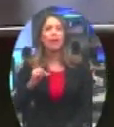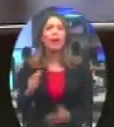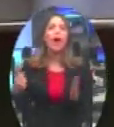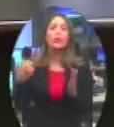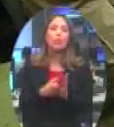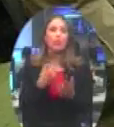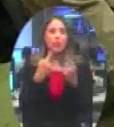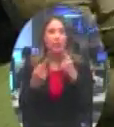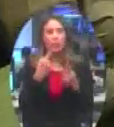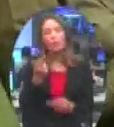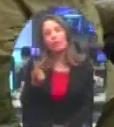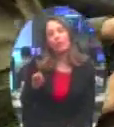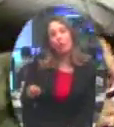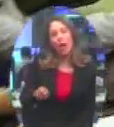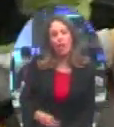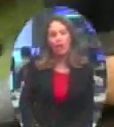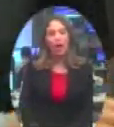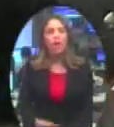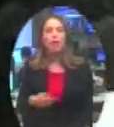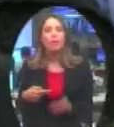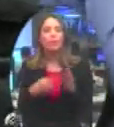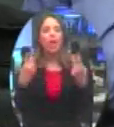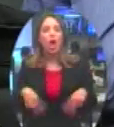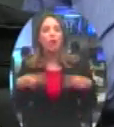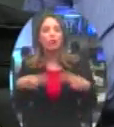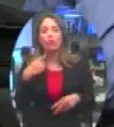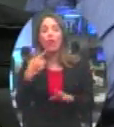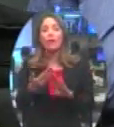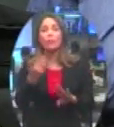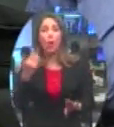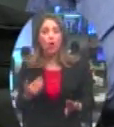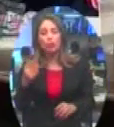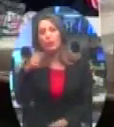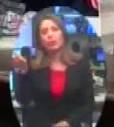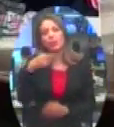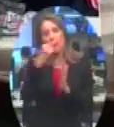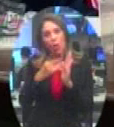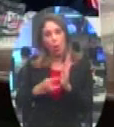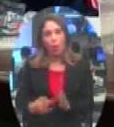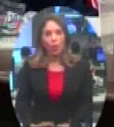בכוונת מכוון, מחשש שהשמעתה בשלב מוקדם יותר תסכל את החוק. אנחנו